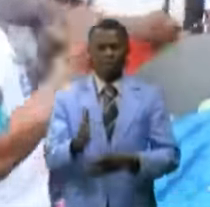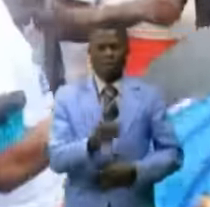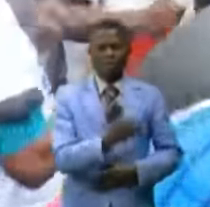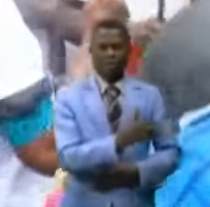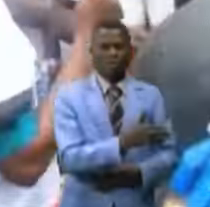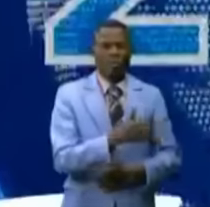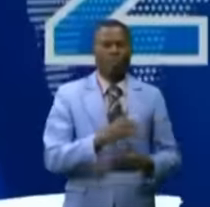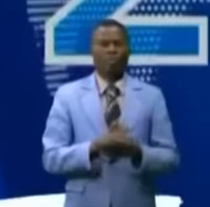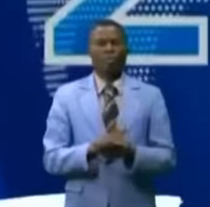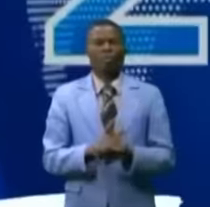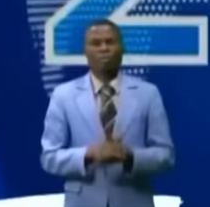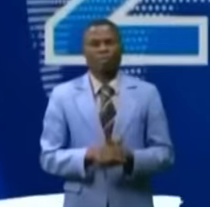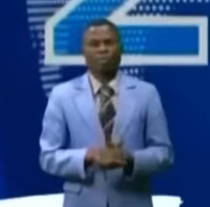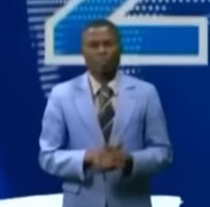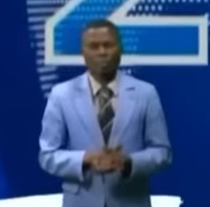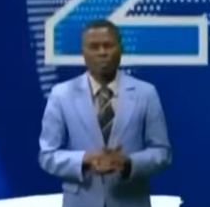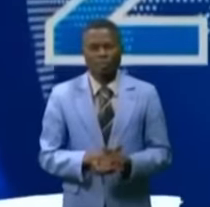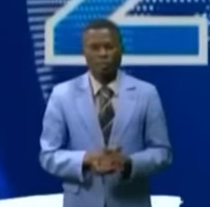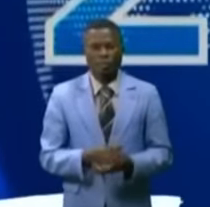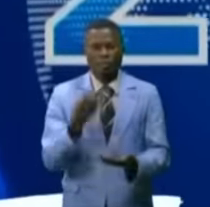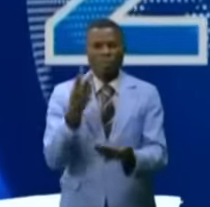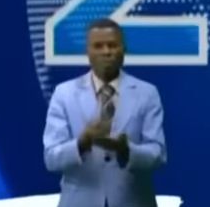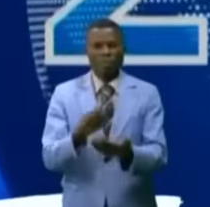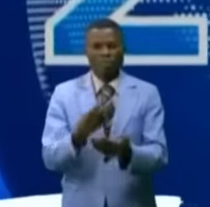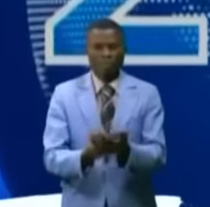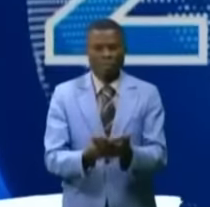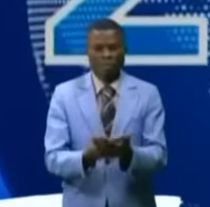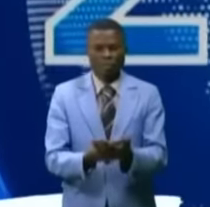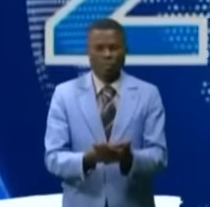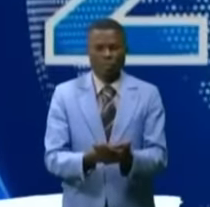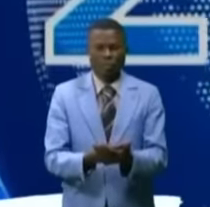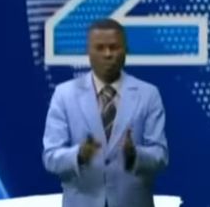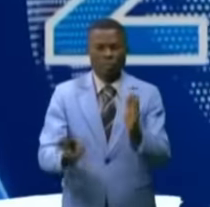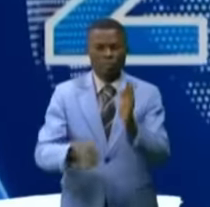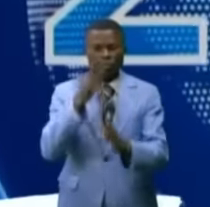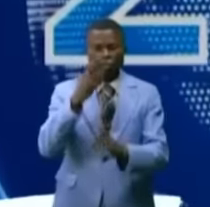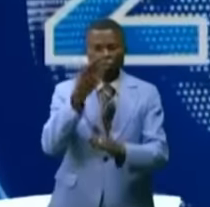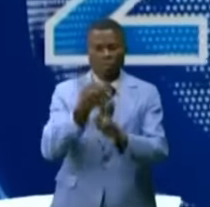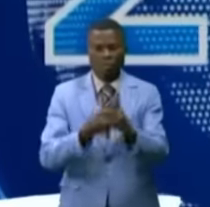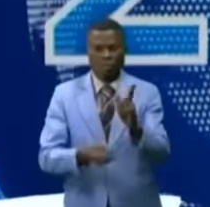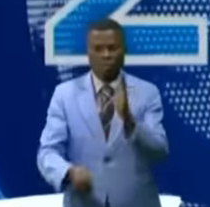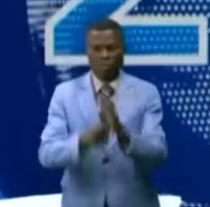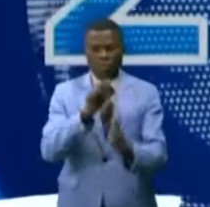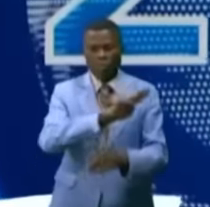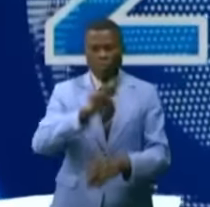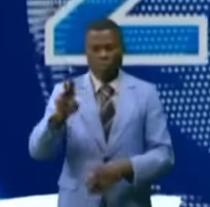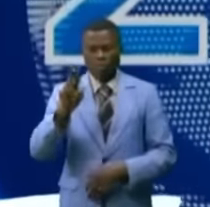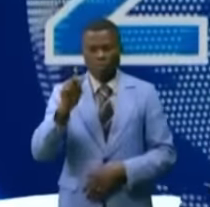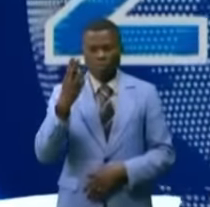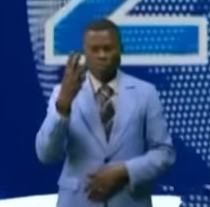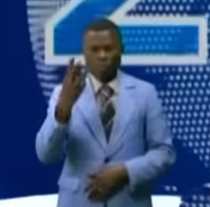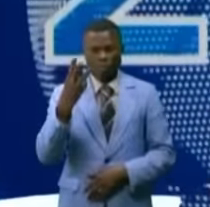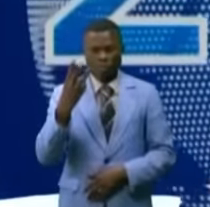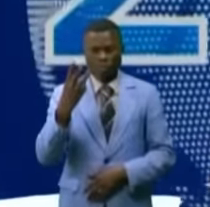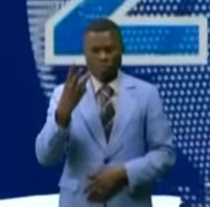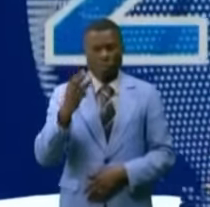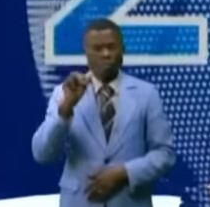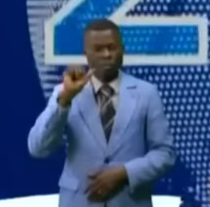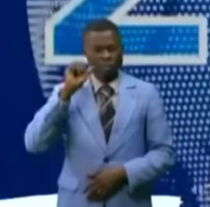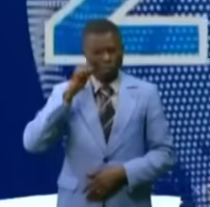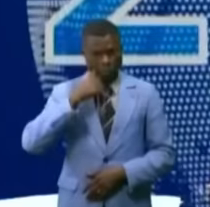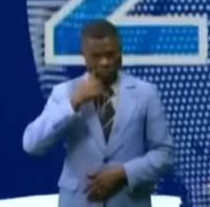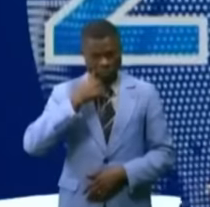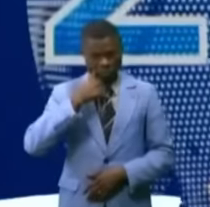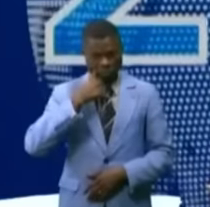traditionnelle. Et en sport, pour finir en beauté, le 12 novembre 2023, le Stade des Martyrs de Kinshasa